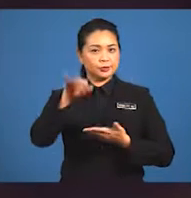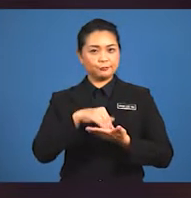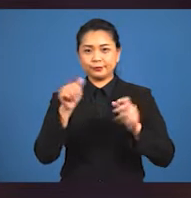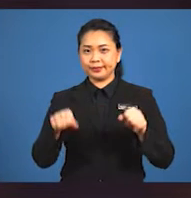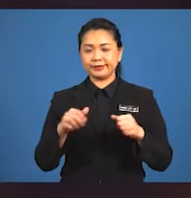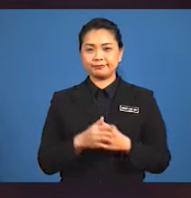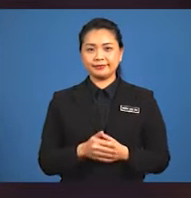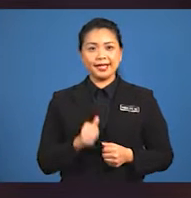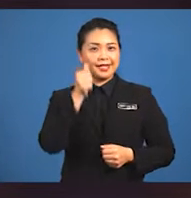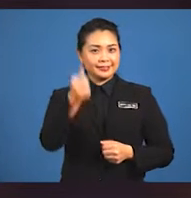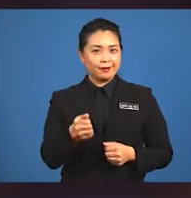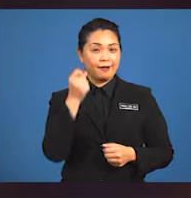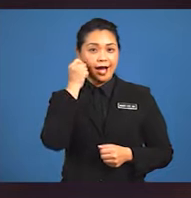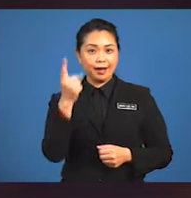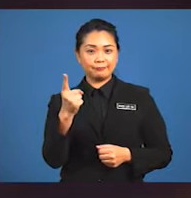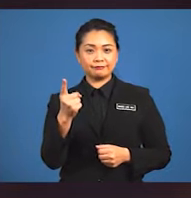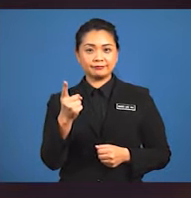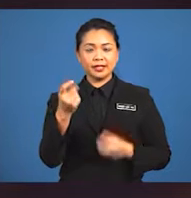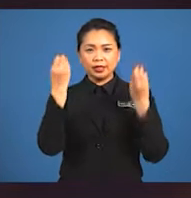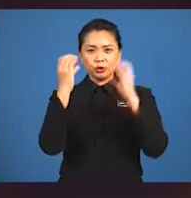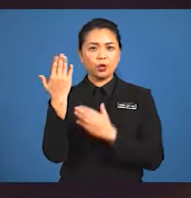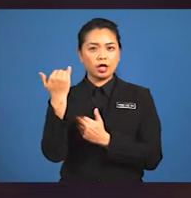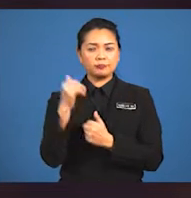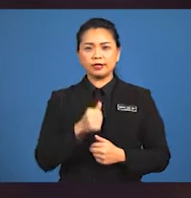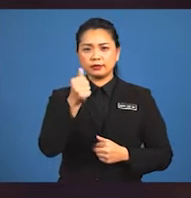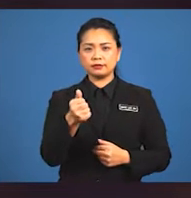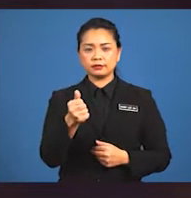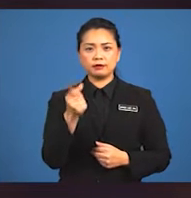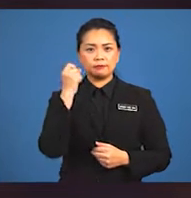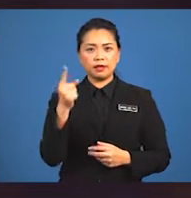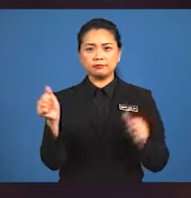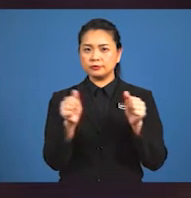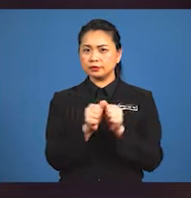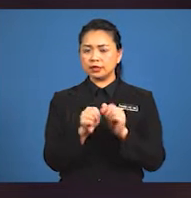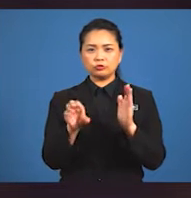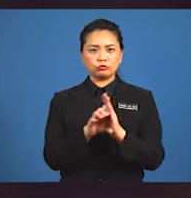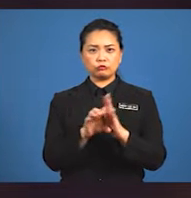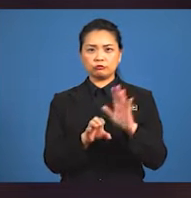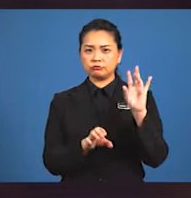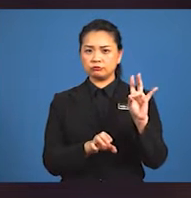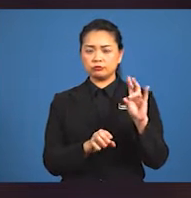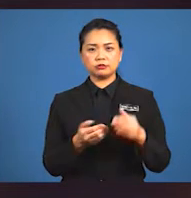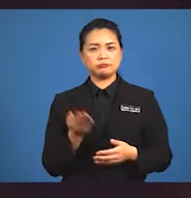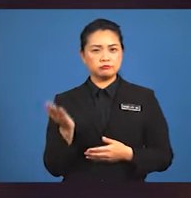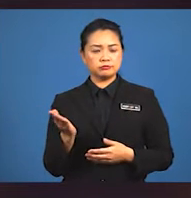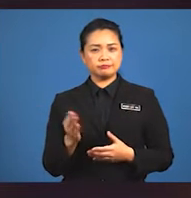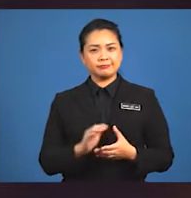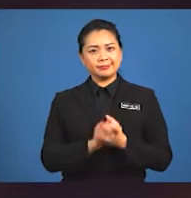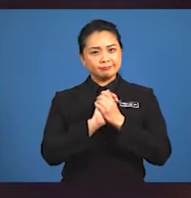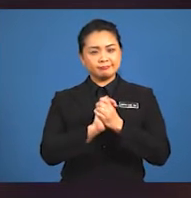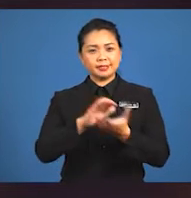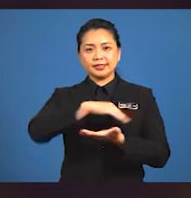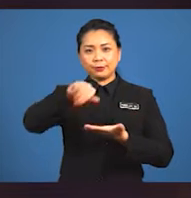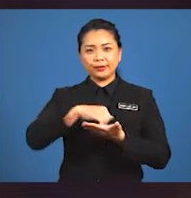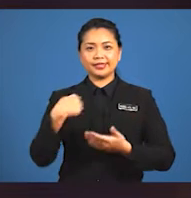Semua boleh? Anda faham? Saya harap anda faham dengan contoh 7 ini. Tahniah